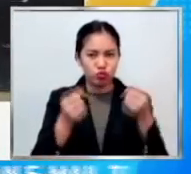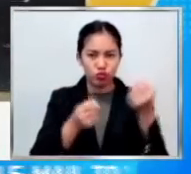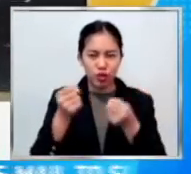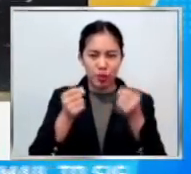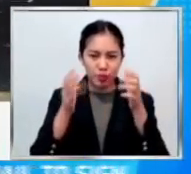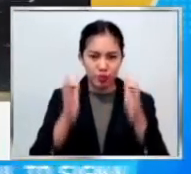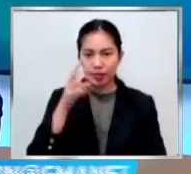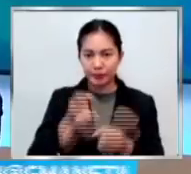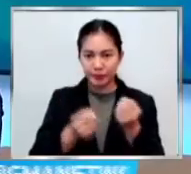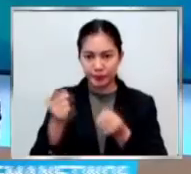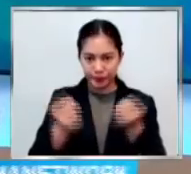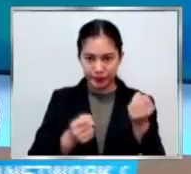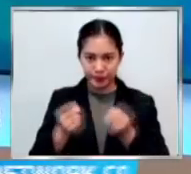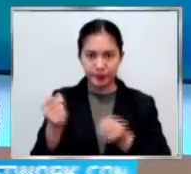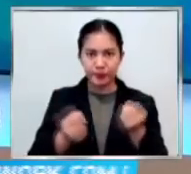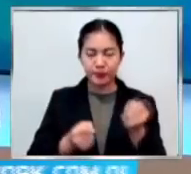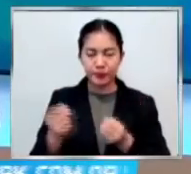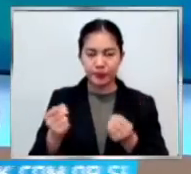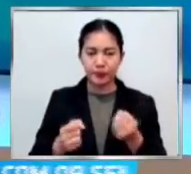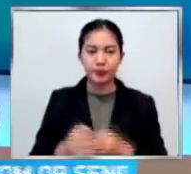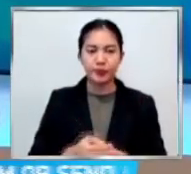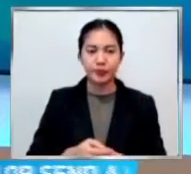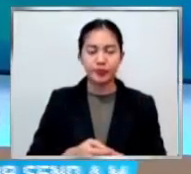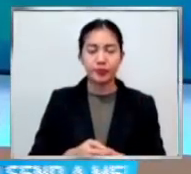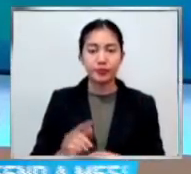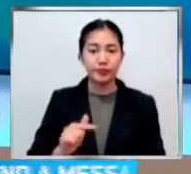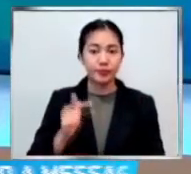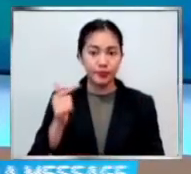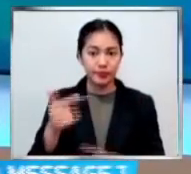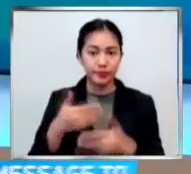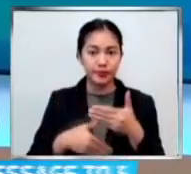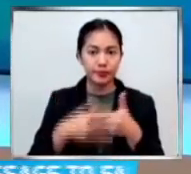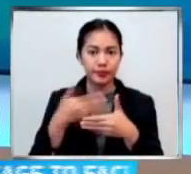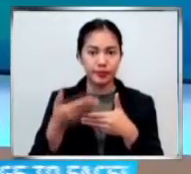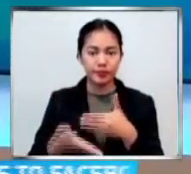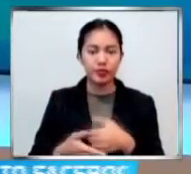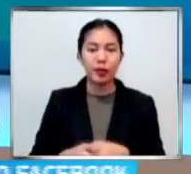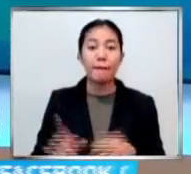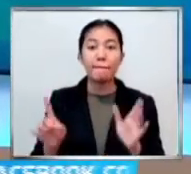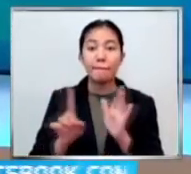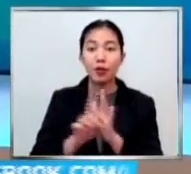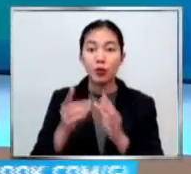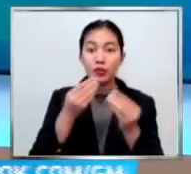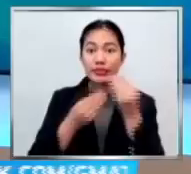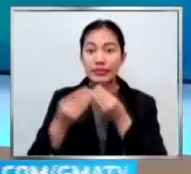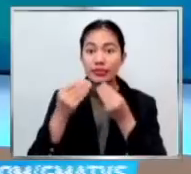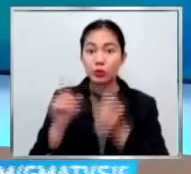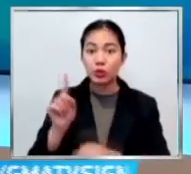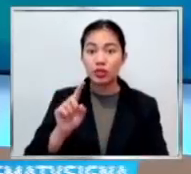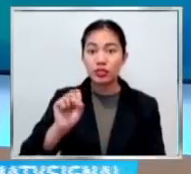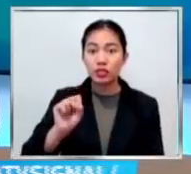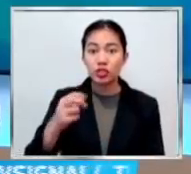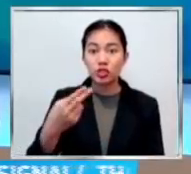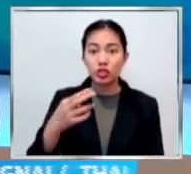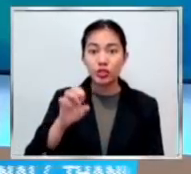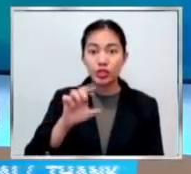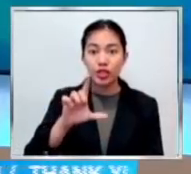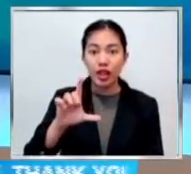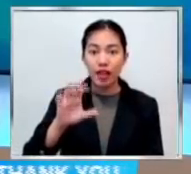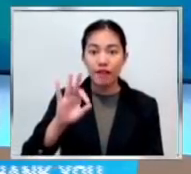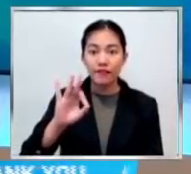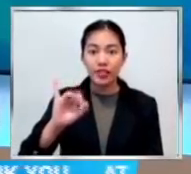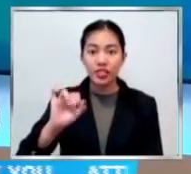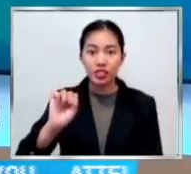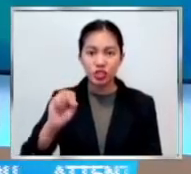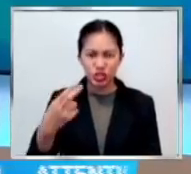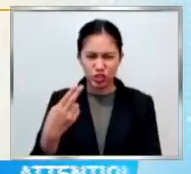injuries. Samantala, bawal muna ang kumain ng shellfish at alamang sa ilang bahagi ng Visayas at Mindanao. Ayon sa Bureau of